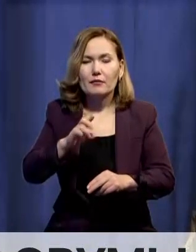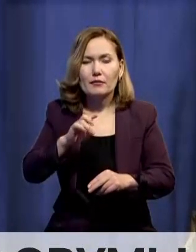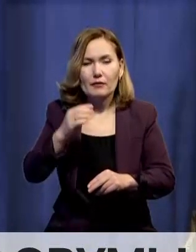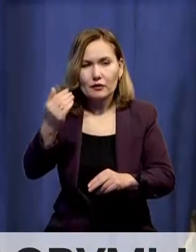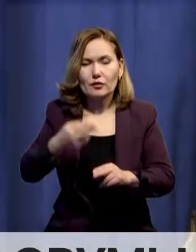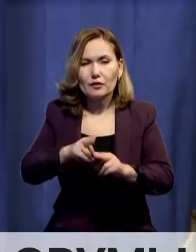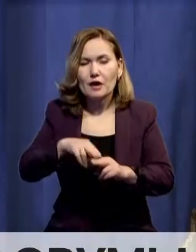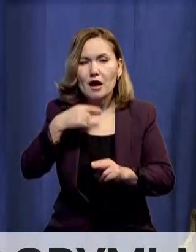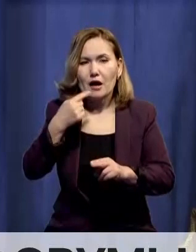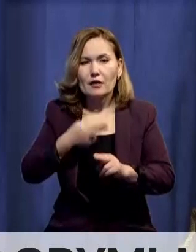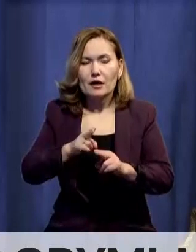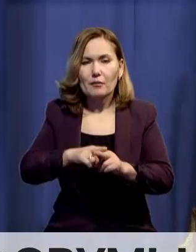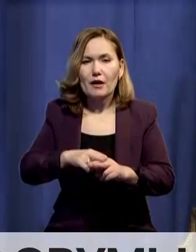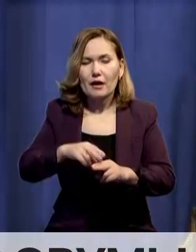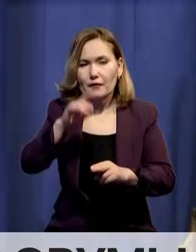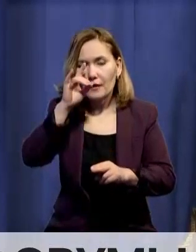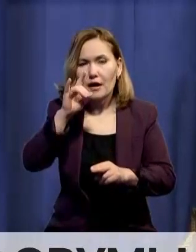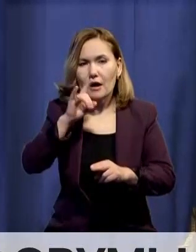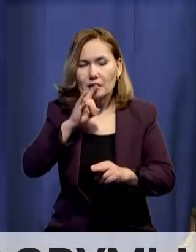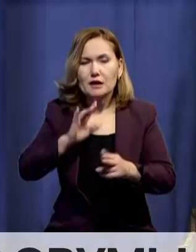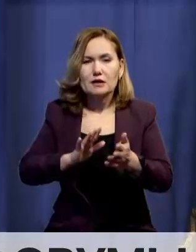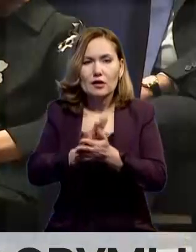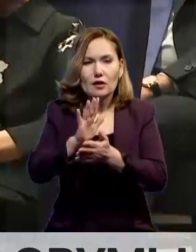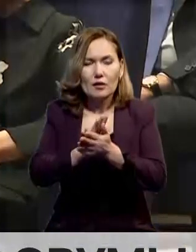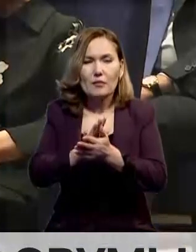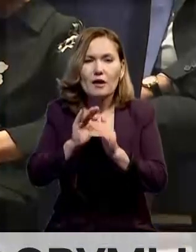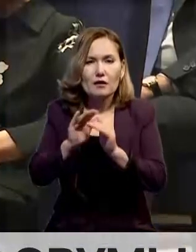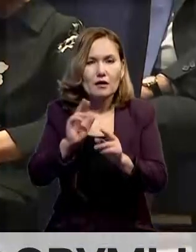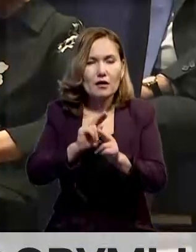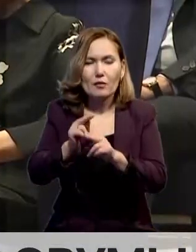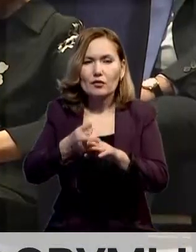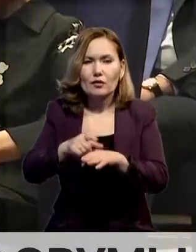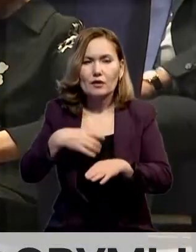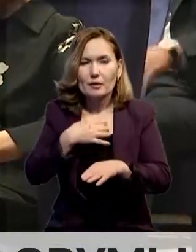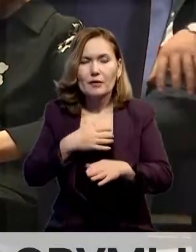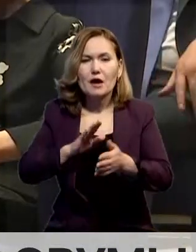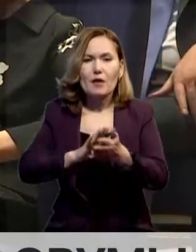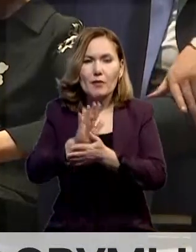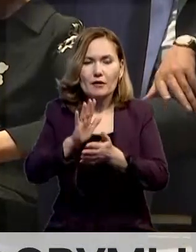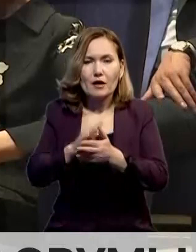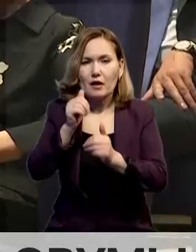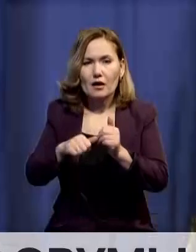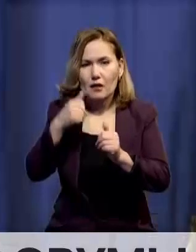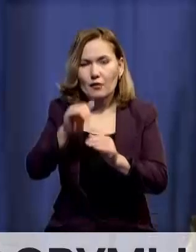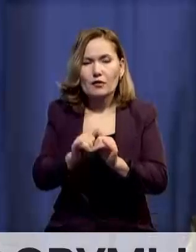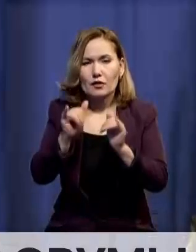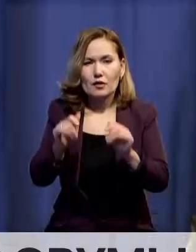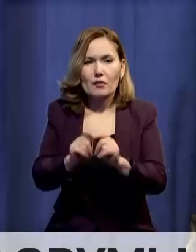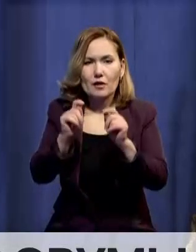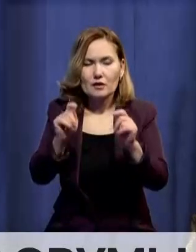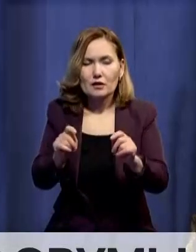деген даналық сөзі әлі күнге дейін өзектілігін жоғалтқан жоқ. Оған дәлел ретінде баспасөз басылымдарының жыл санап көбейіп келе